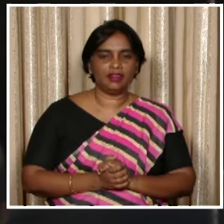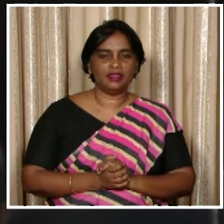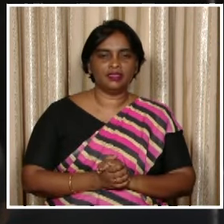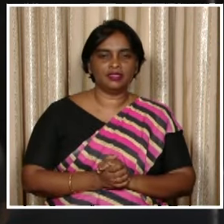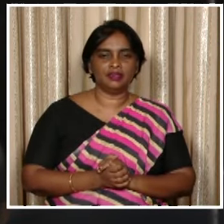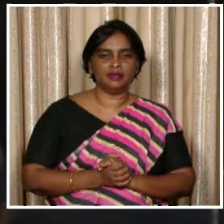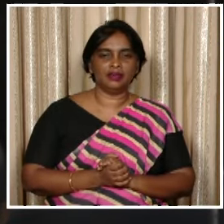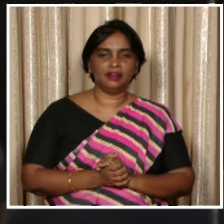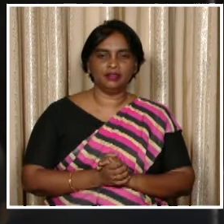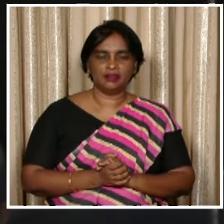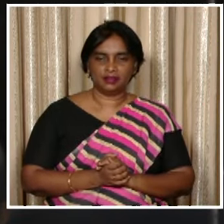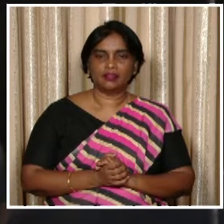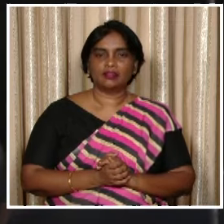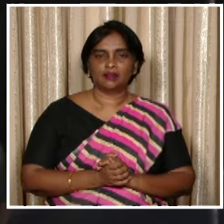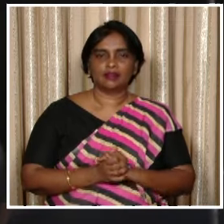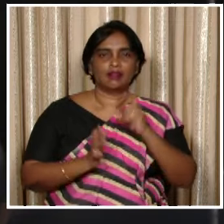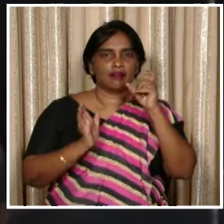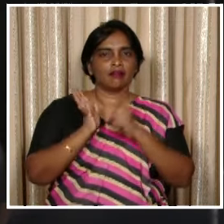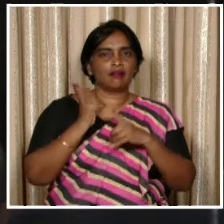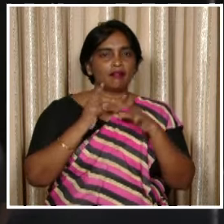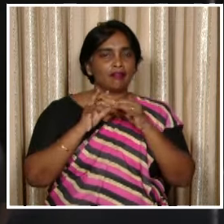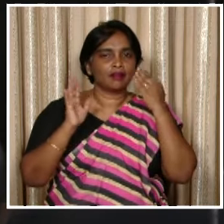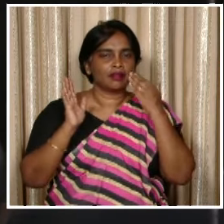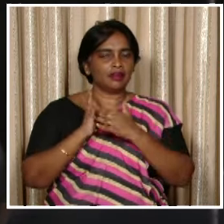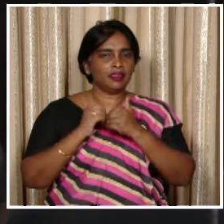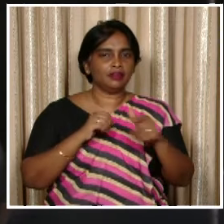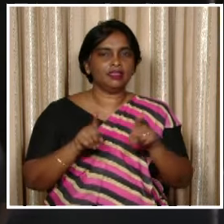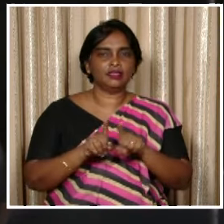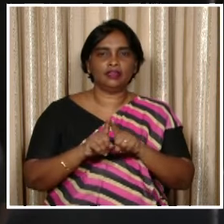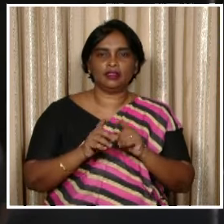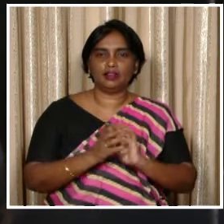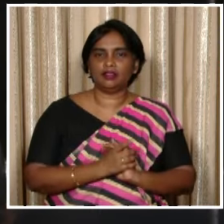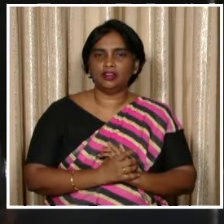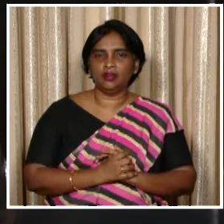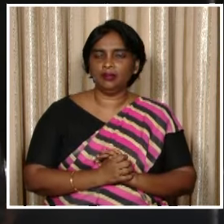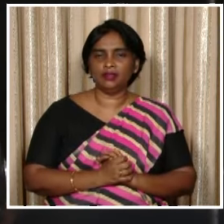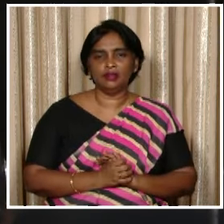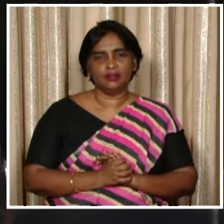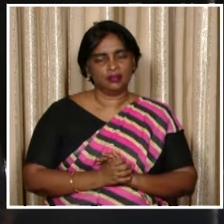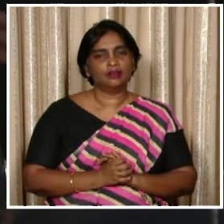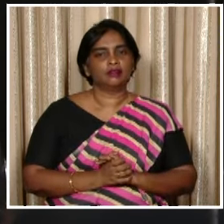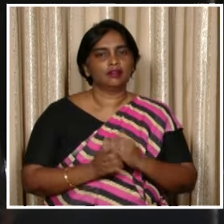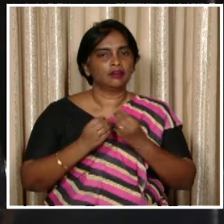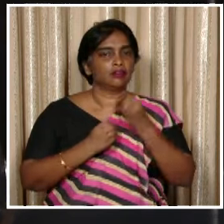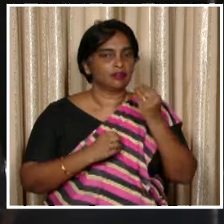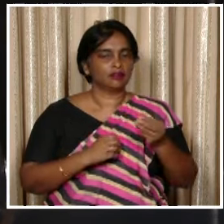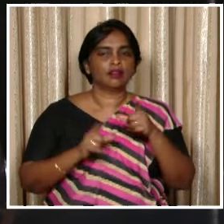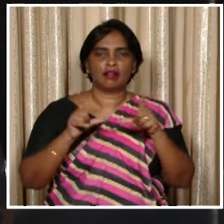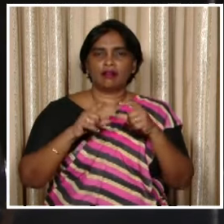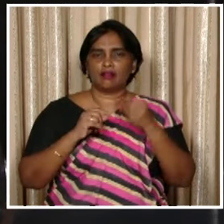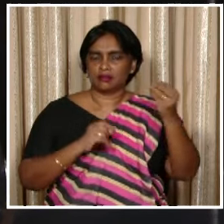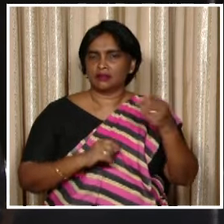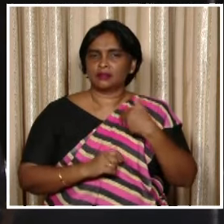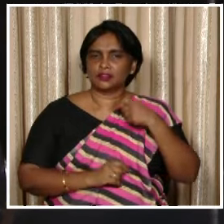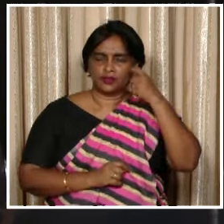ඊළඟට මේක අද ගෙනා මේ කැසිනෝ. කැසිනෝ එකේ දැන් මේ ලයිසන් දෙන්න තමයි මේ කතා කරන්නේ. මම